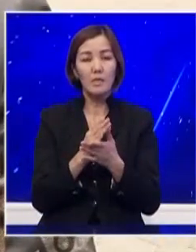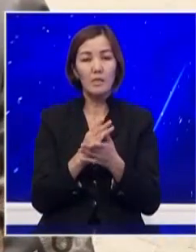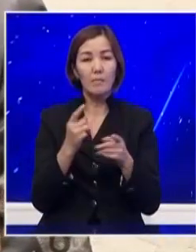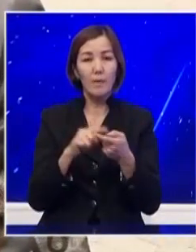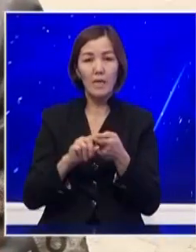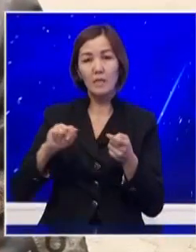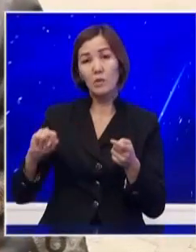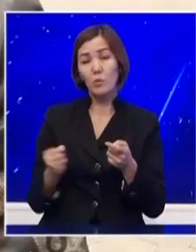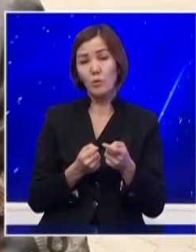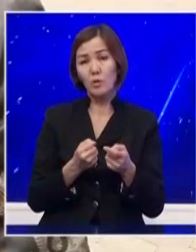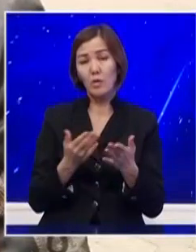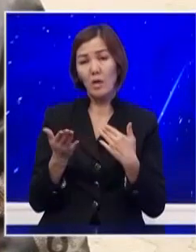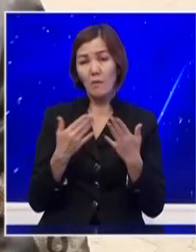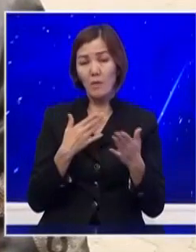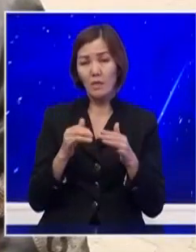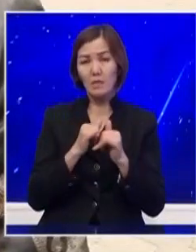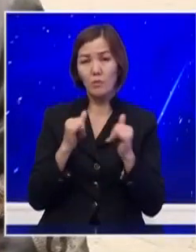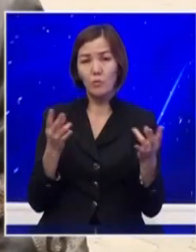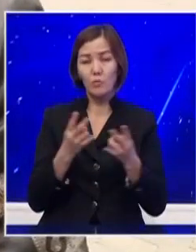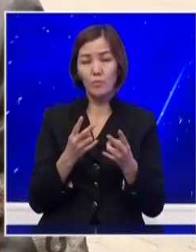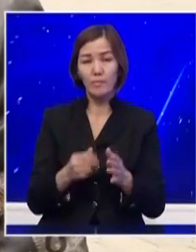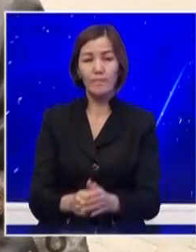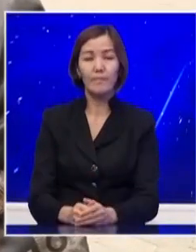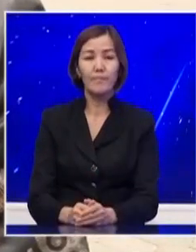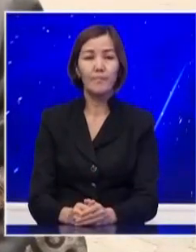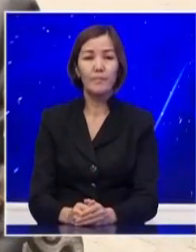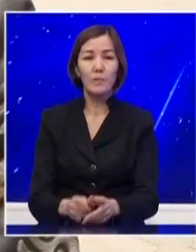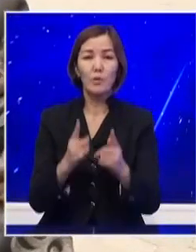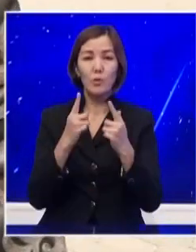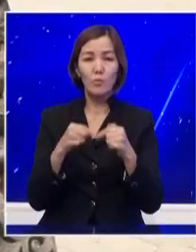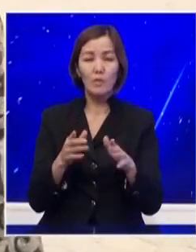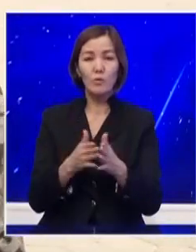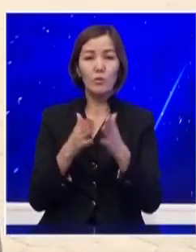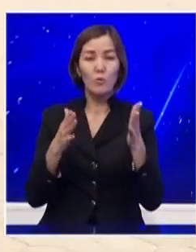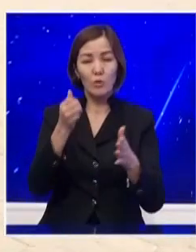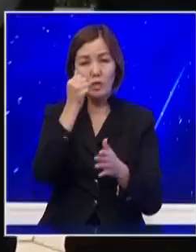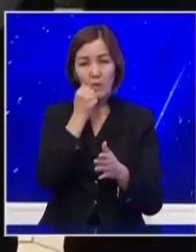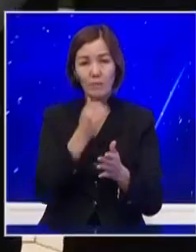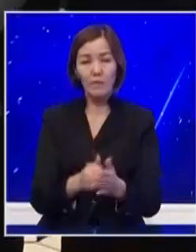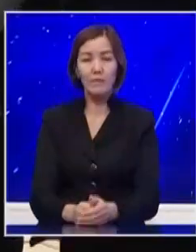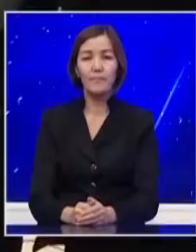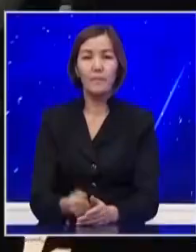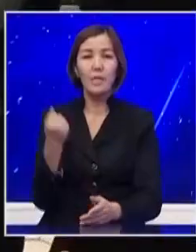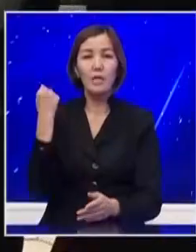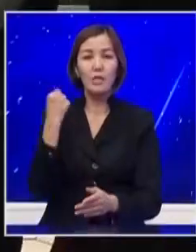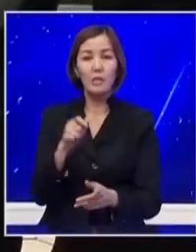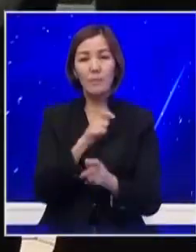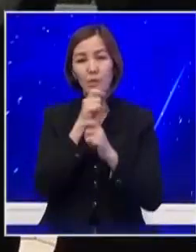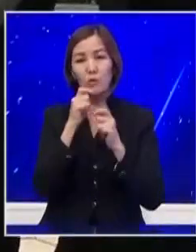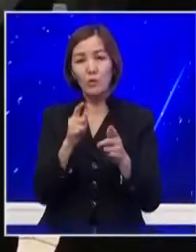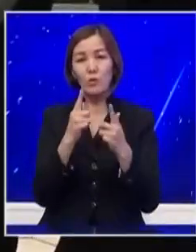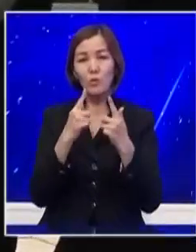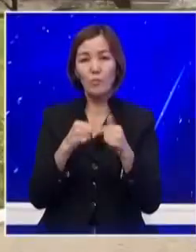байланысты бірлікті арттыру мақсатында ұйымдастырылып жатыр. Міне, ұйымдастырушыларға да алғысымызды айтамыз. Жеңімпаздар мен